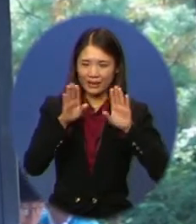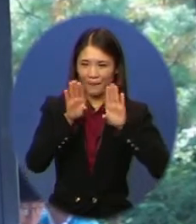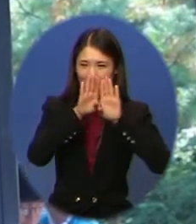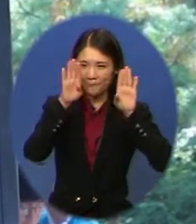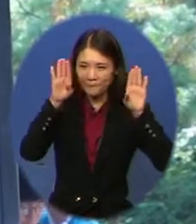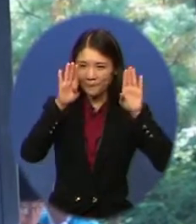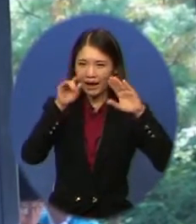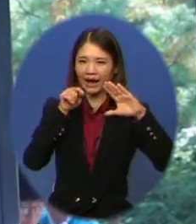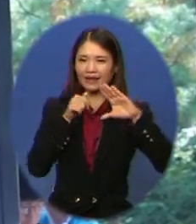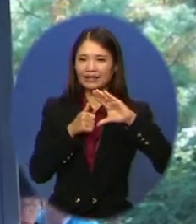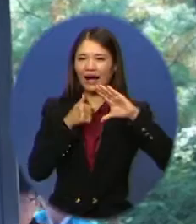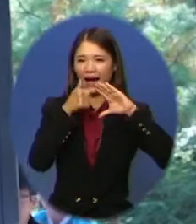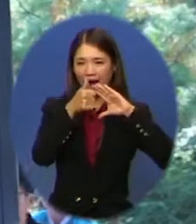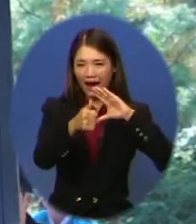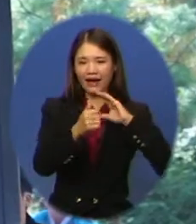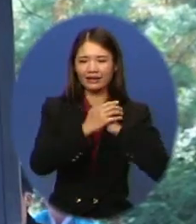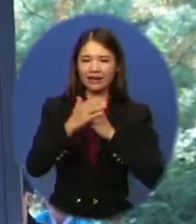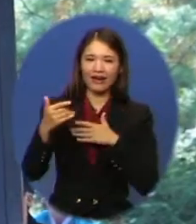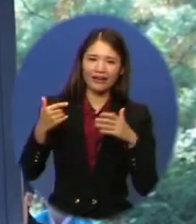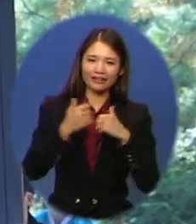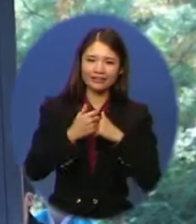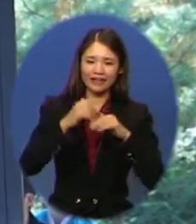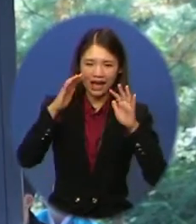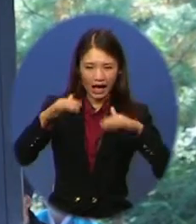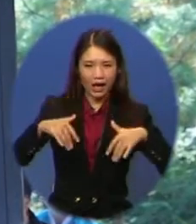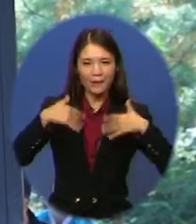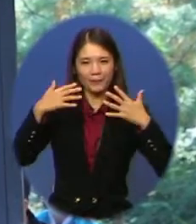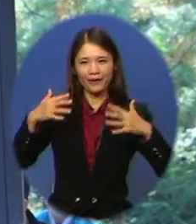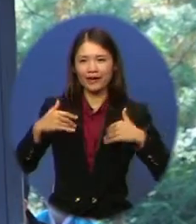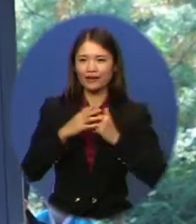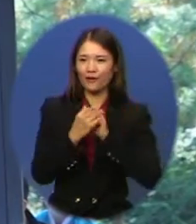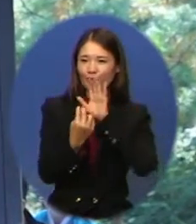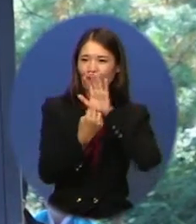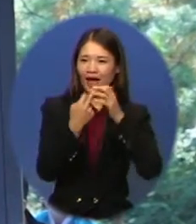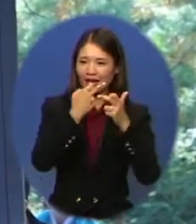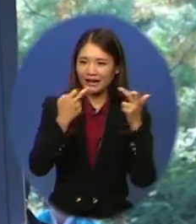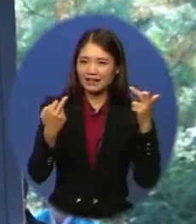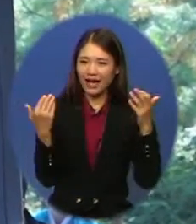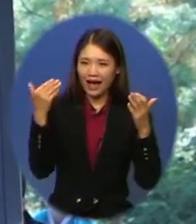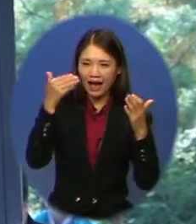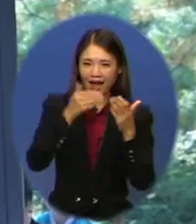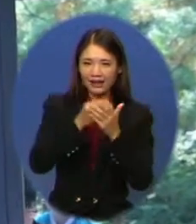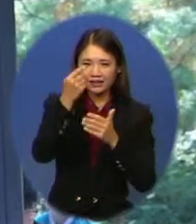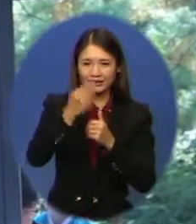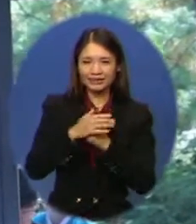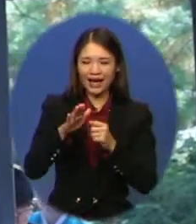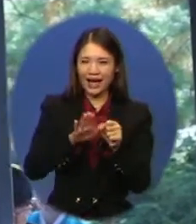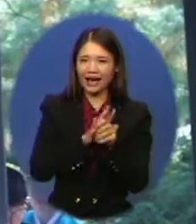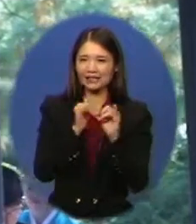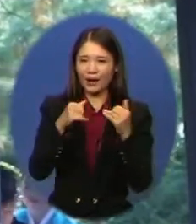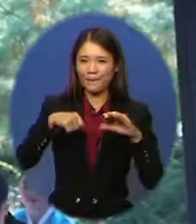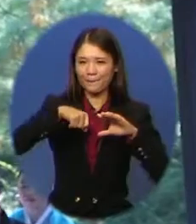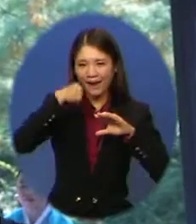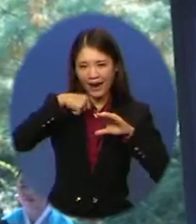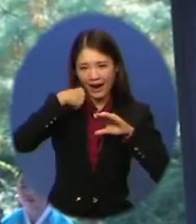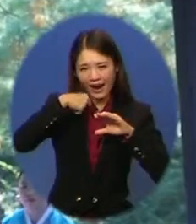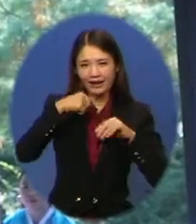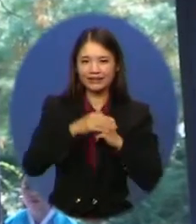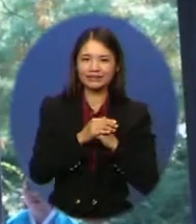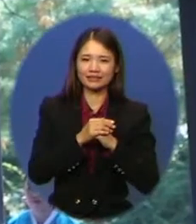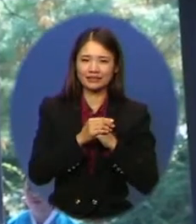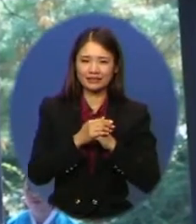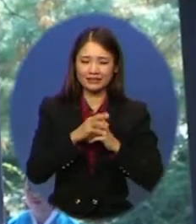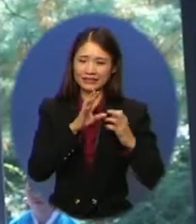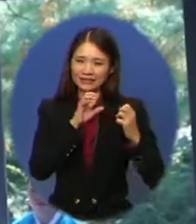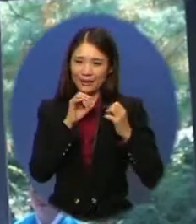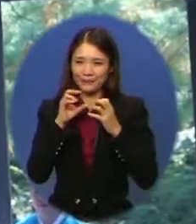집을 나서서 거리를 지나 바람을 맞으며 관악산에 이르러 사랑하는 사람들과 맛있는 음식도 먹고 애기꽃을